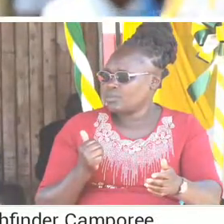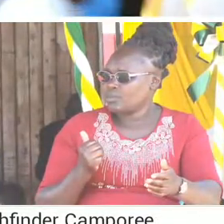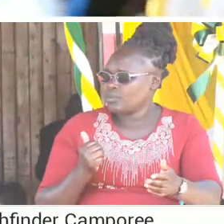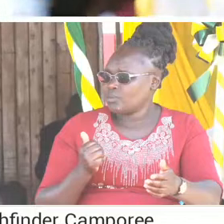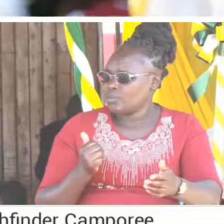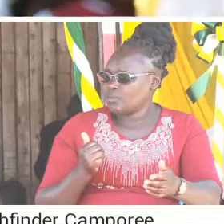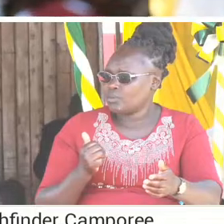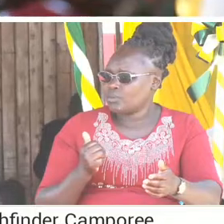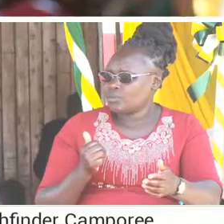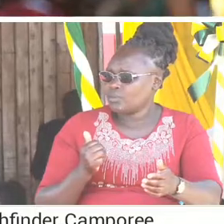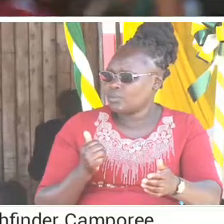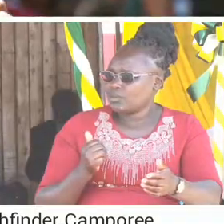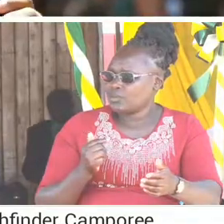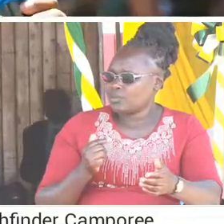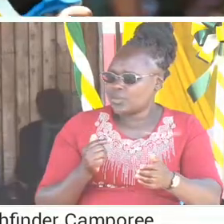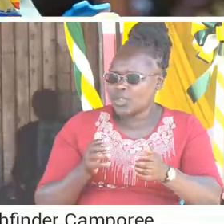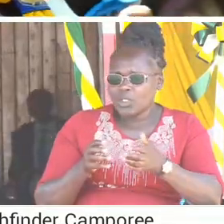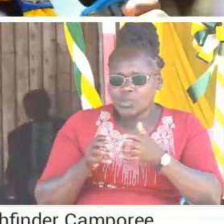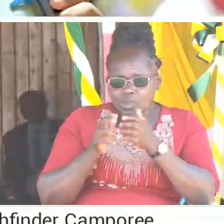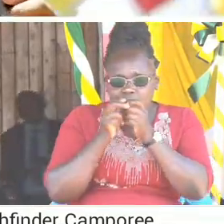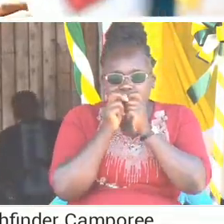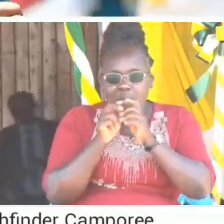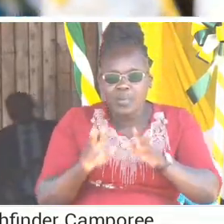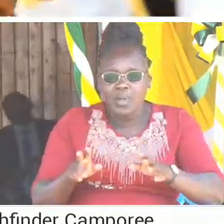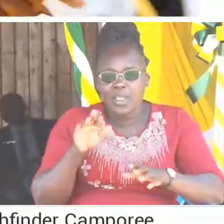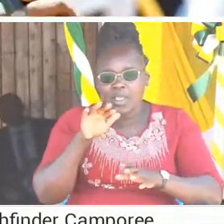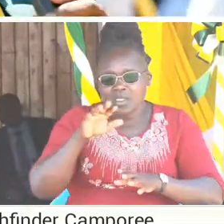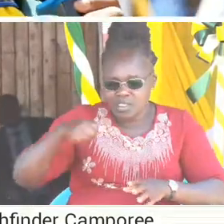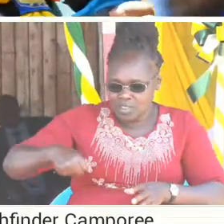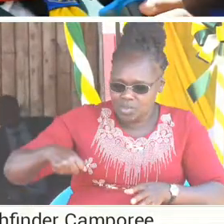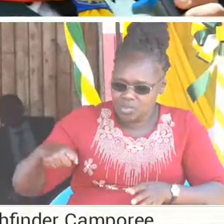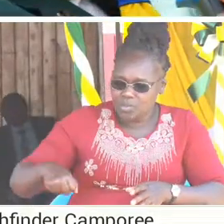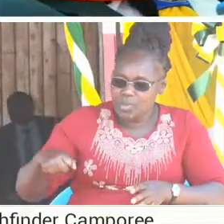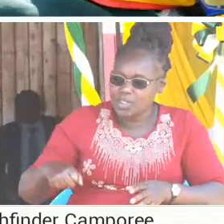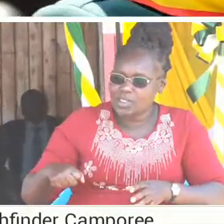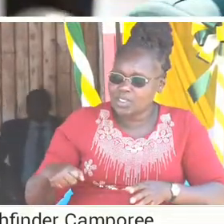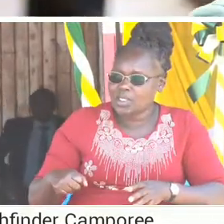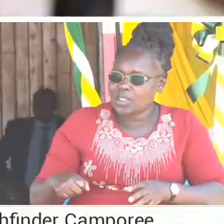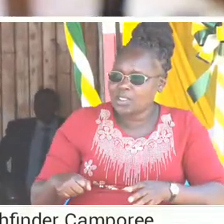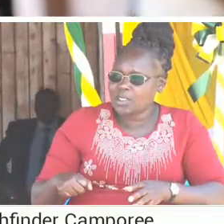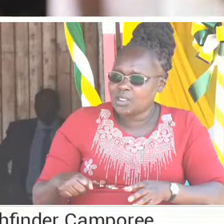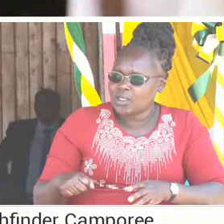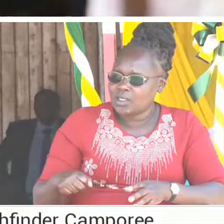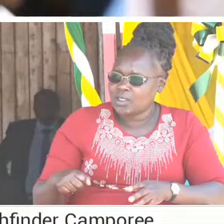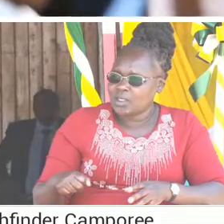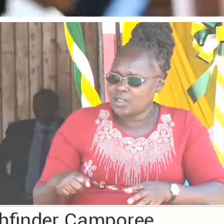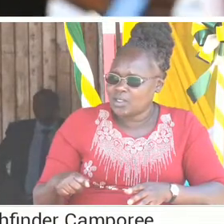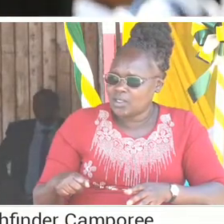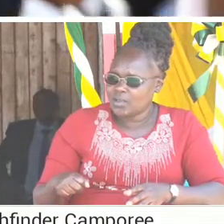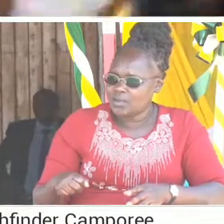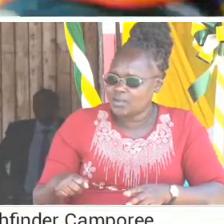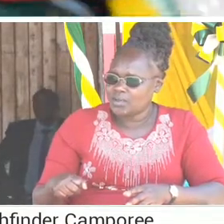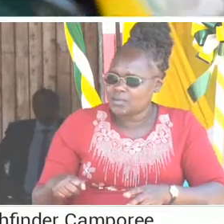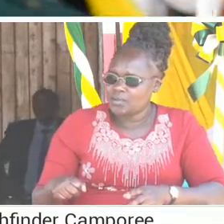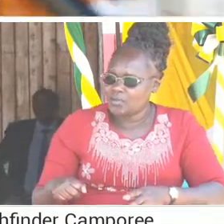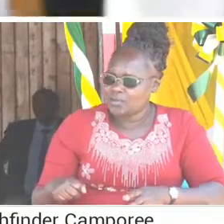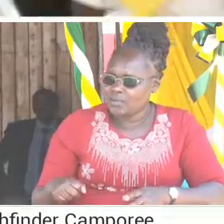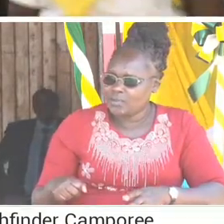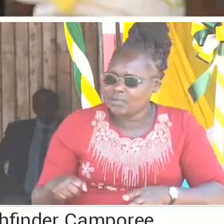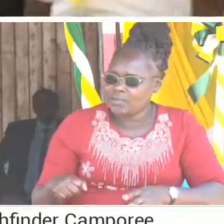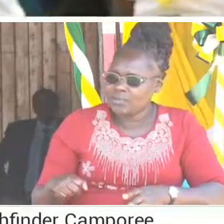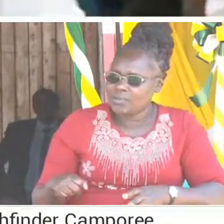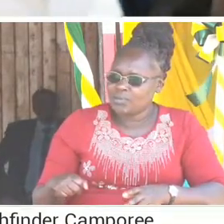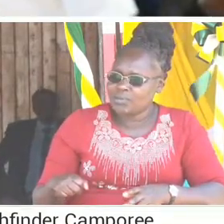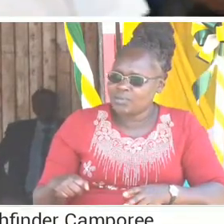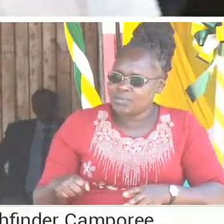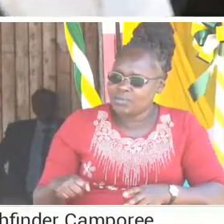lako, hata kapu lako na chombo chako cha kukandia. Na chombo chako cha kukandia kitabarikiwa. Na Biblia inapozungumzia kapu au chombo